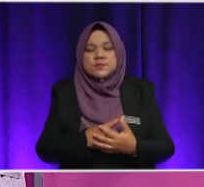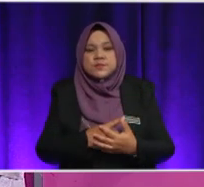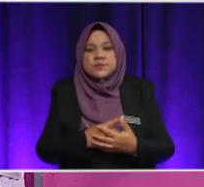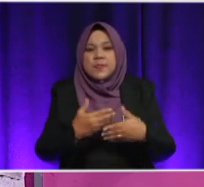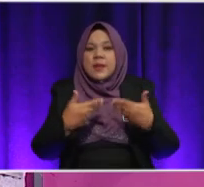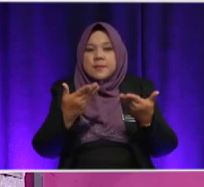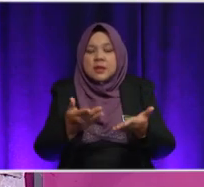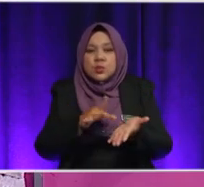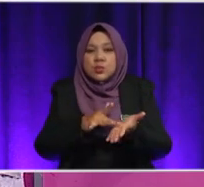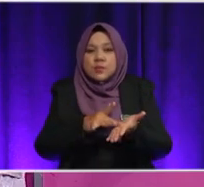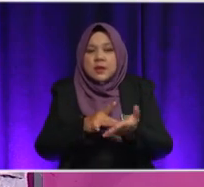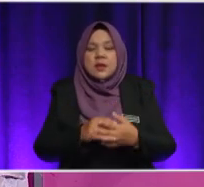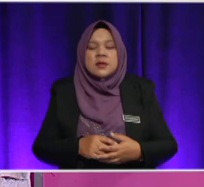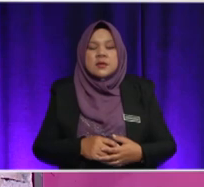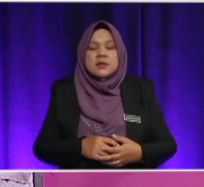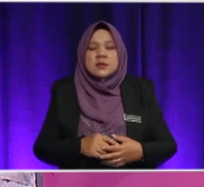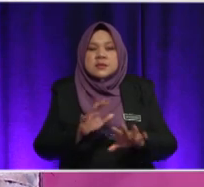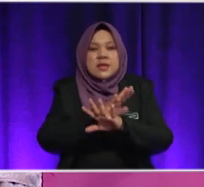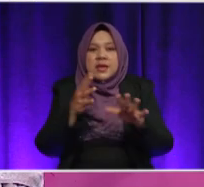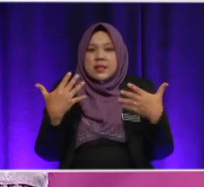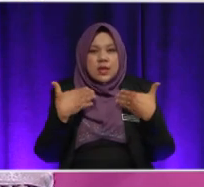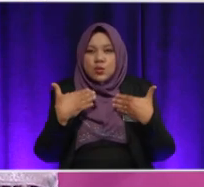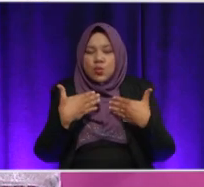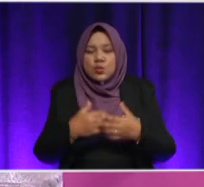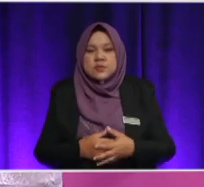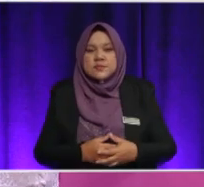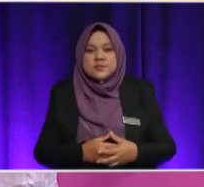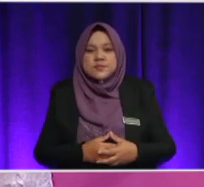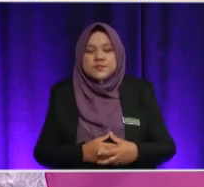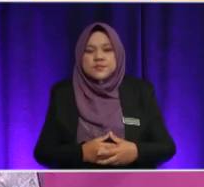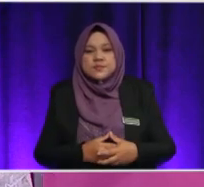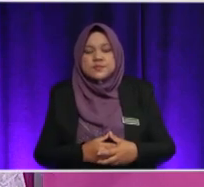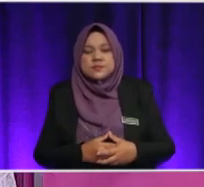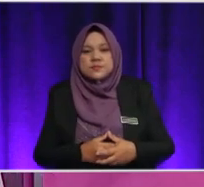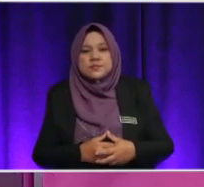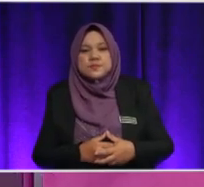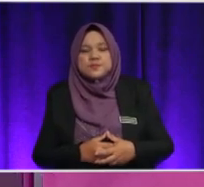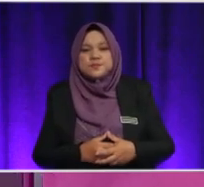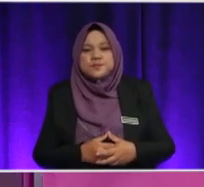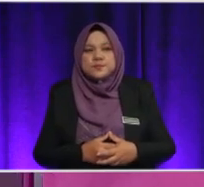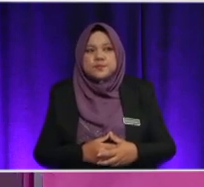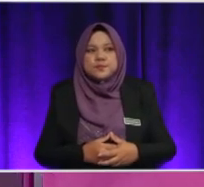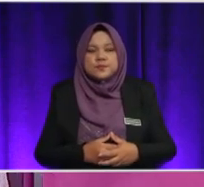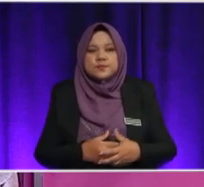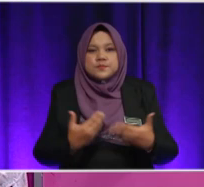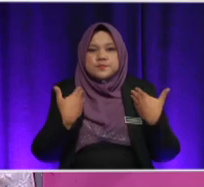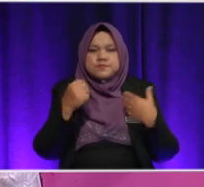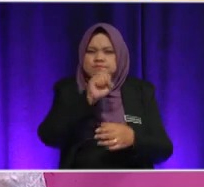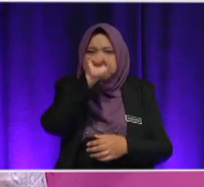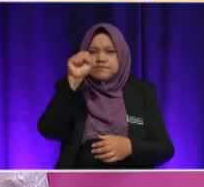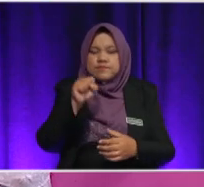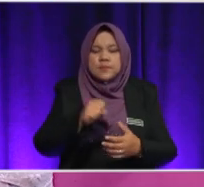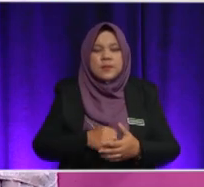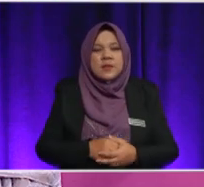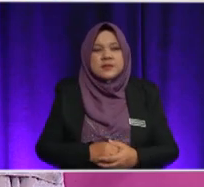Pak untuk naruh penyakit kita jangan takut gitu seterusnya ada apa-apa soalnya tak ambil anak tanya